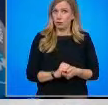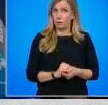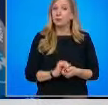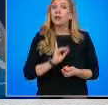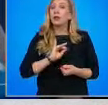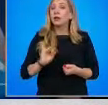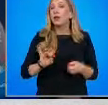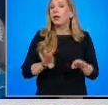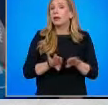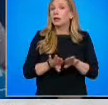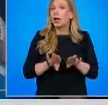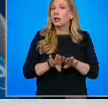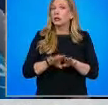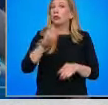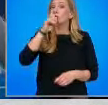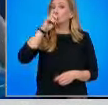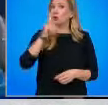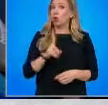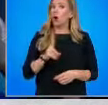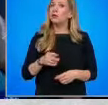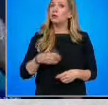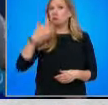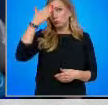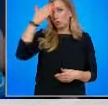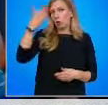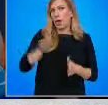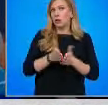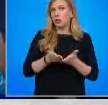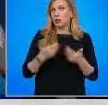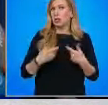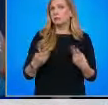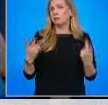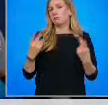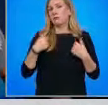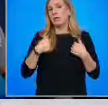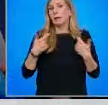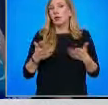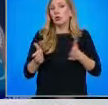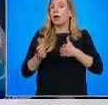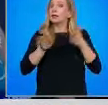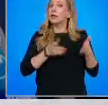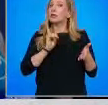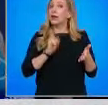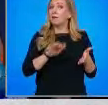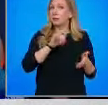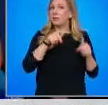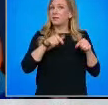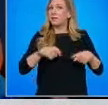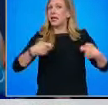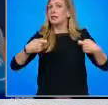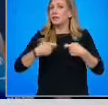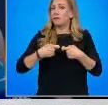и като достоен и лоялен член сме наясно от коя страна трябва да бъдем в тази